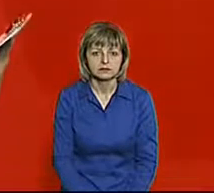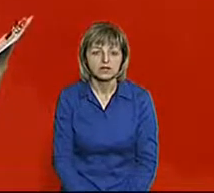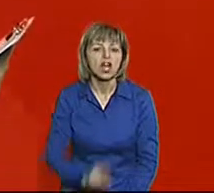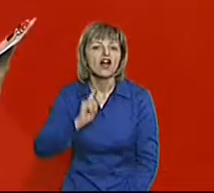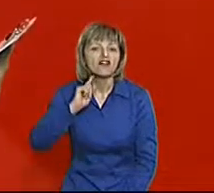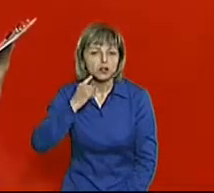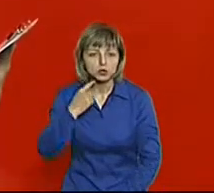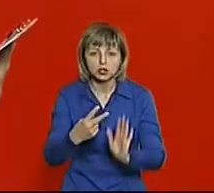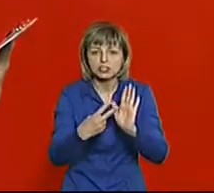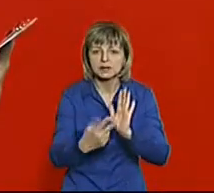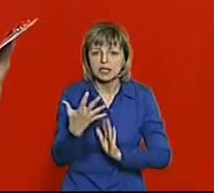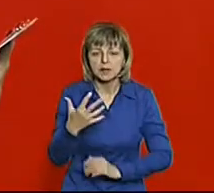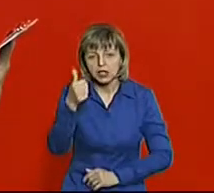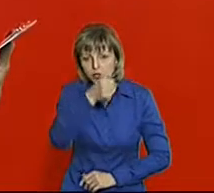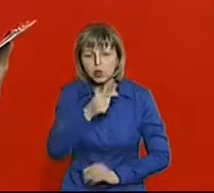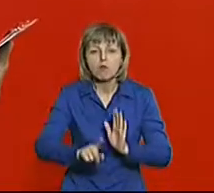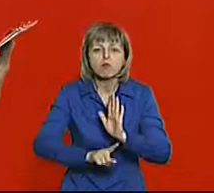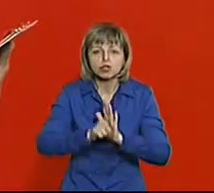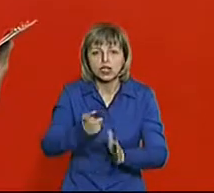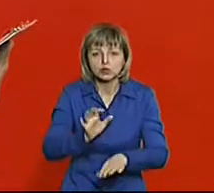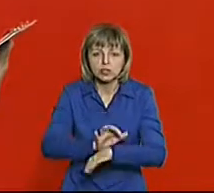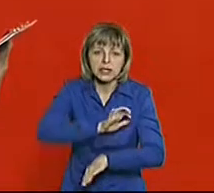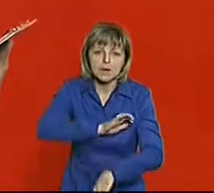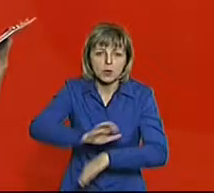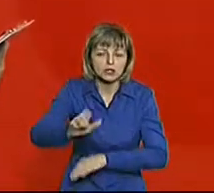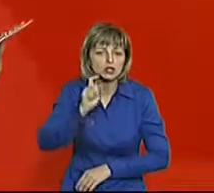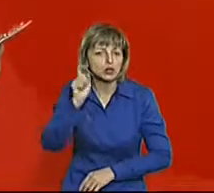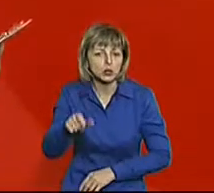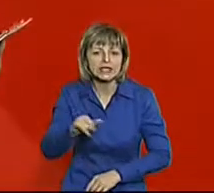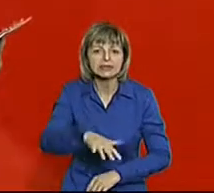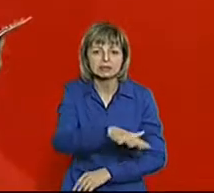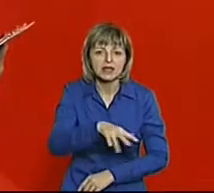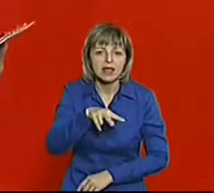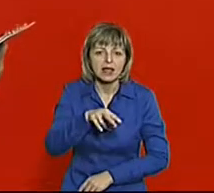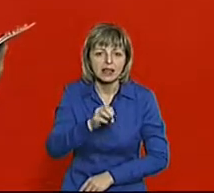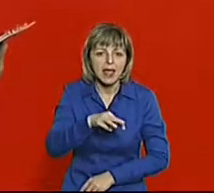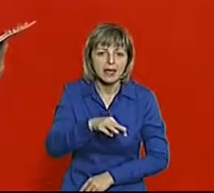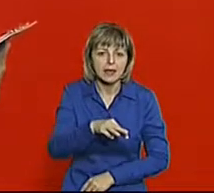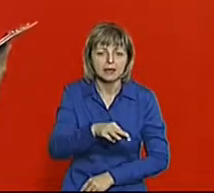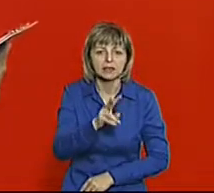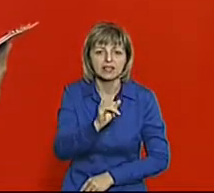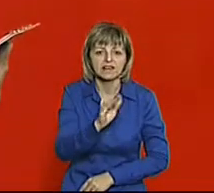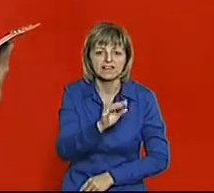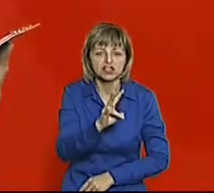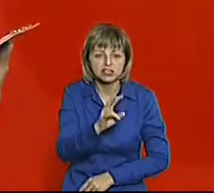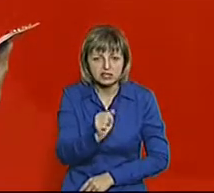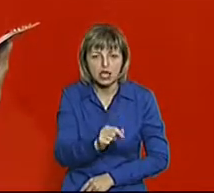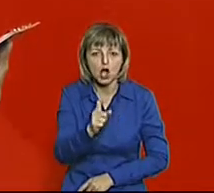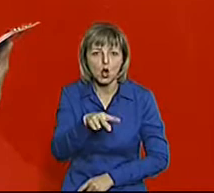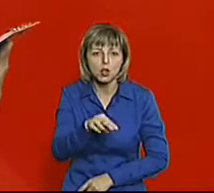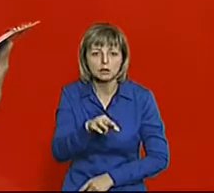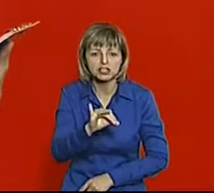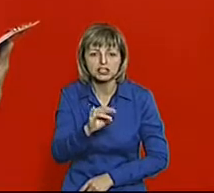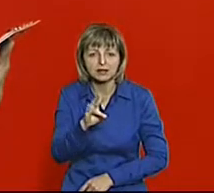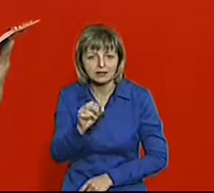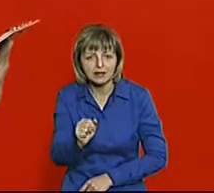У Луцьку в 75-ті роковини початку депортації українців з Лемківщини, Надсяння, Холмщини, Південного Підляща,